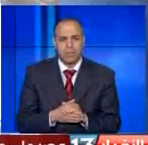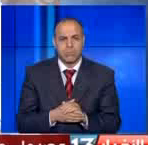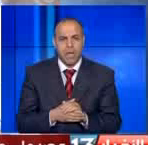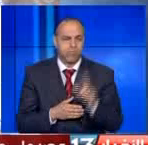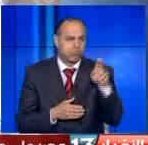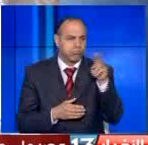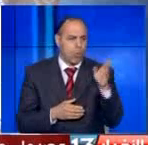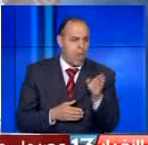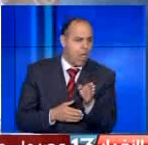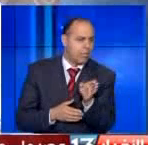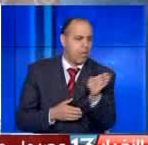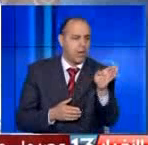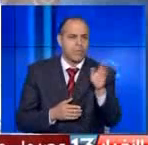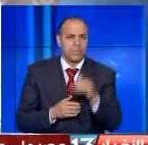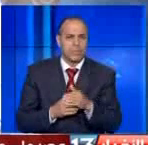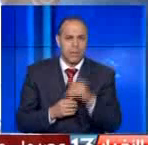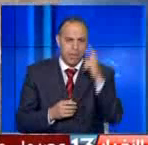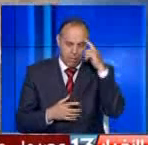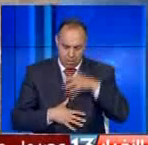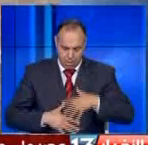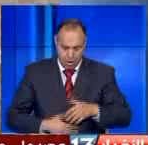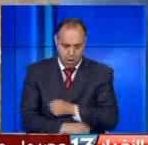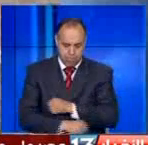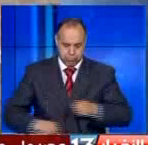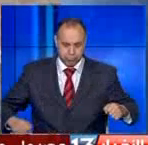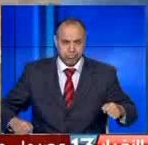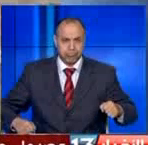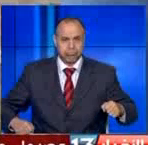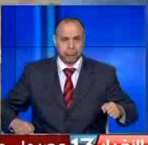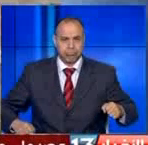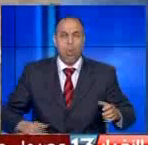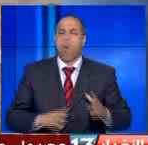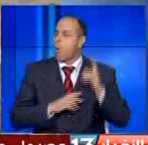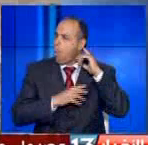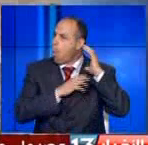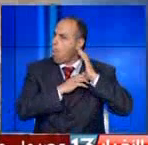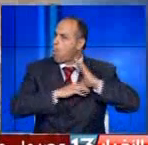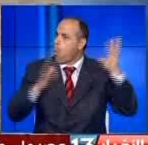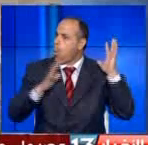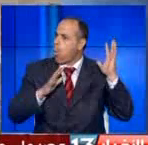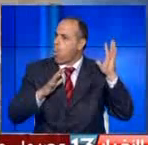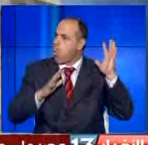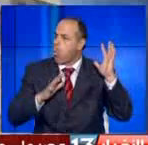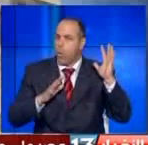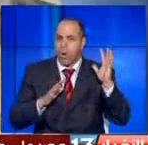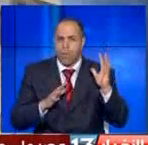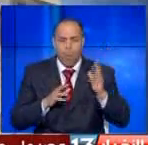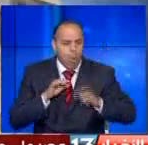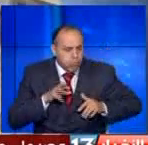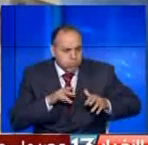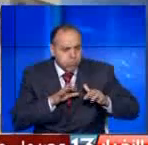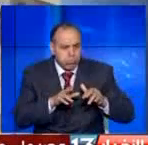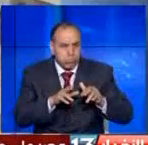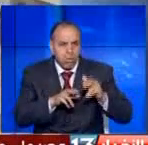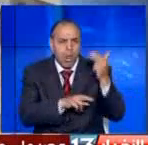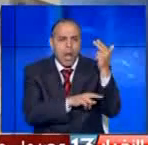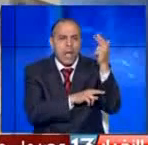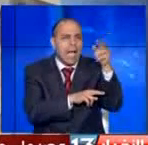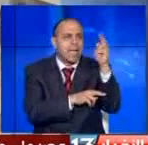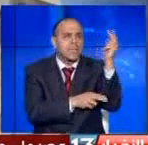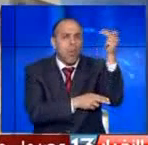بتاعنا فجر نفسه. سمعنا انفجار عالي جامد وطلعنا جرينا، لقينا الكنيسة من